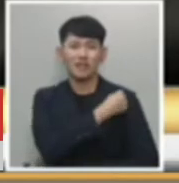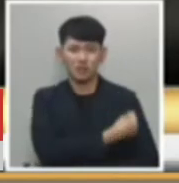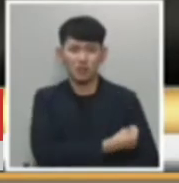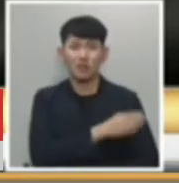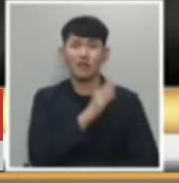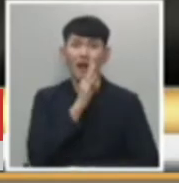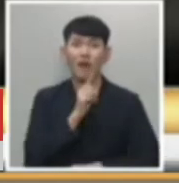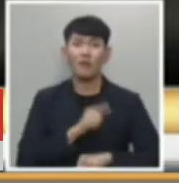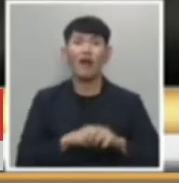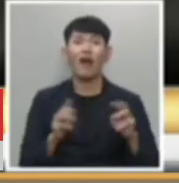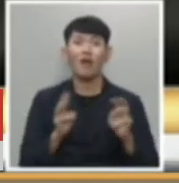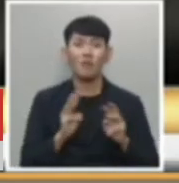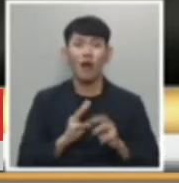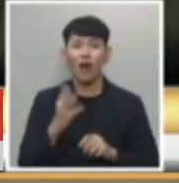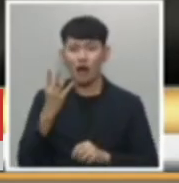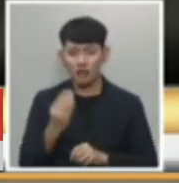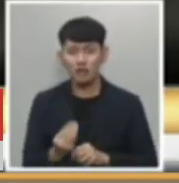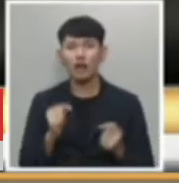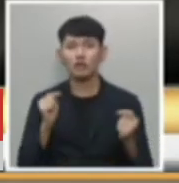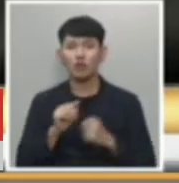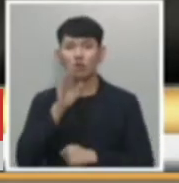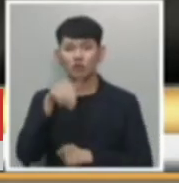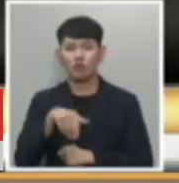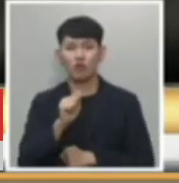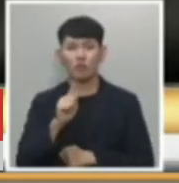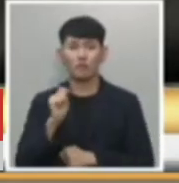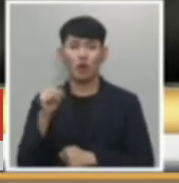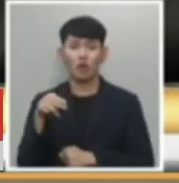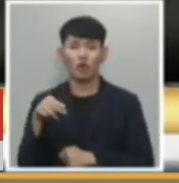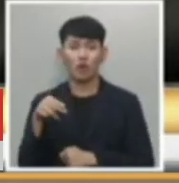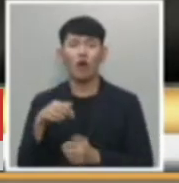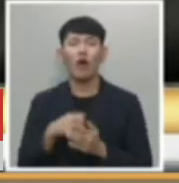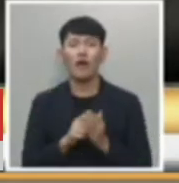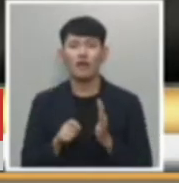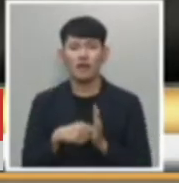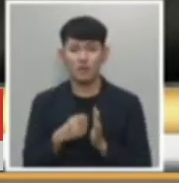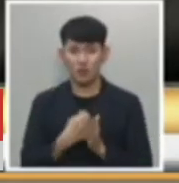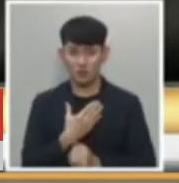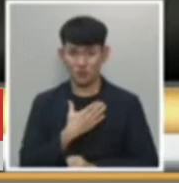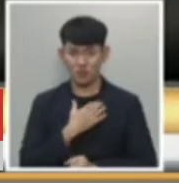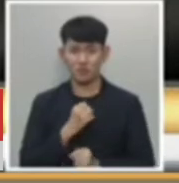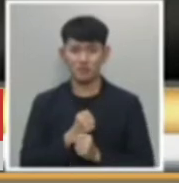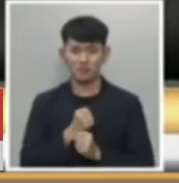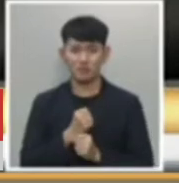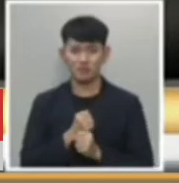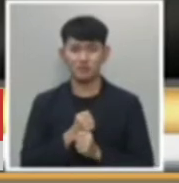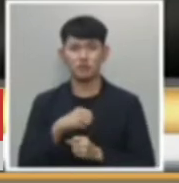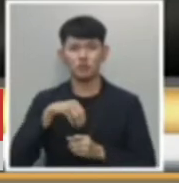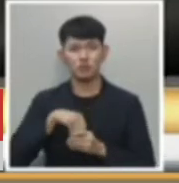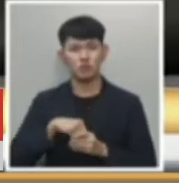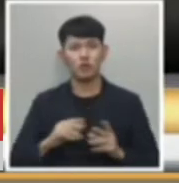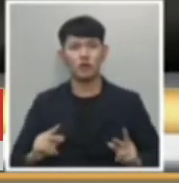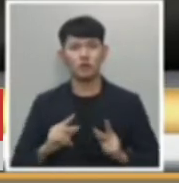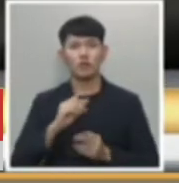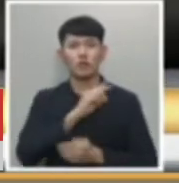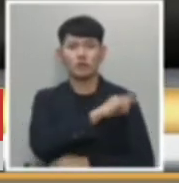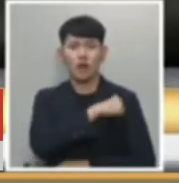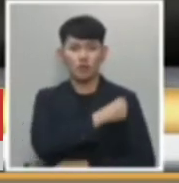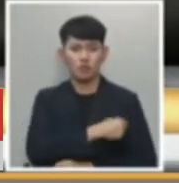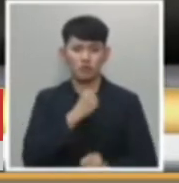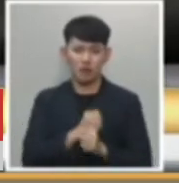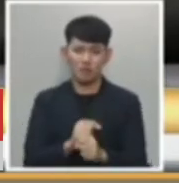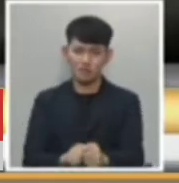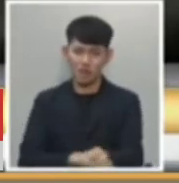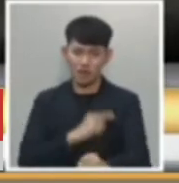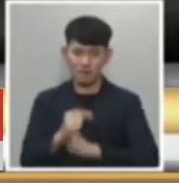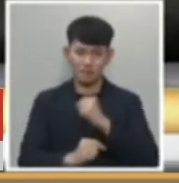บขององค์การปกครองส่วนท้องถิ่นนะครับเพราะว่าผมเป็นรับราชการนะครับในกระทรวงสาธารณสุขมา20ปีนะครับแ